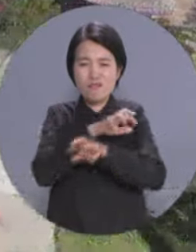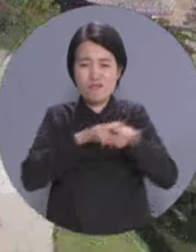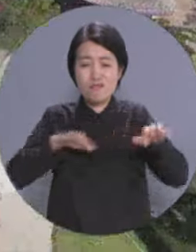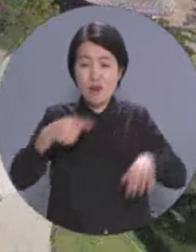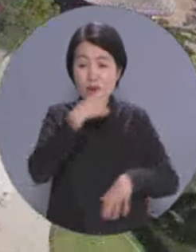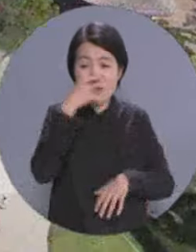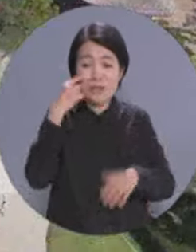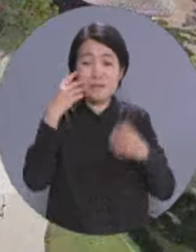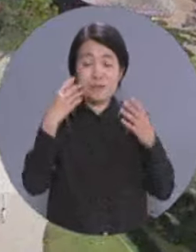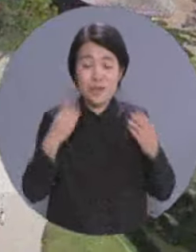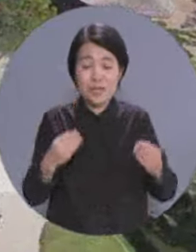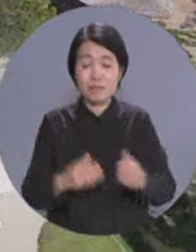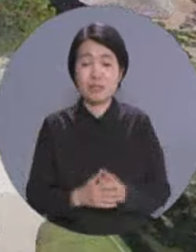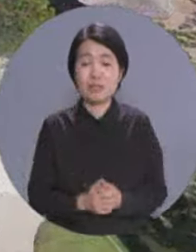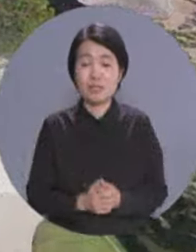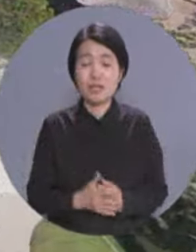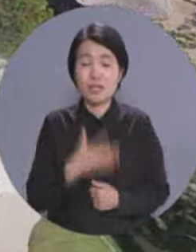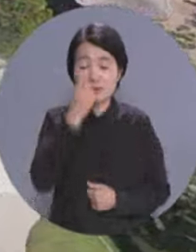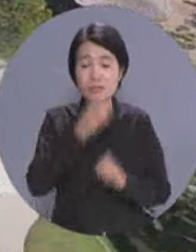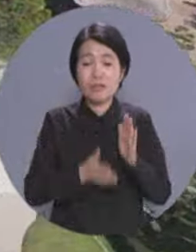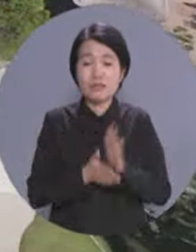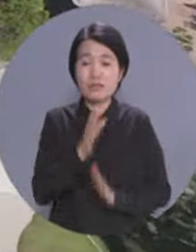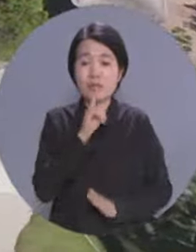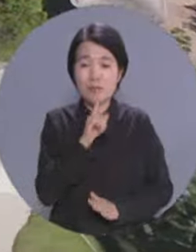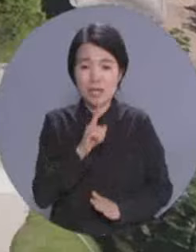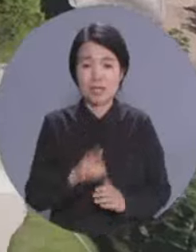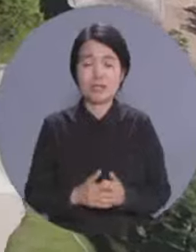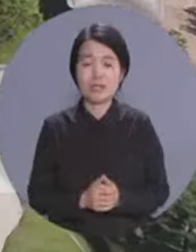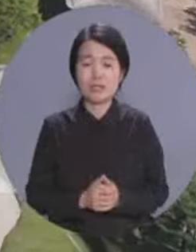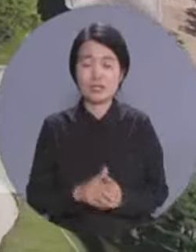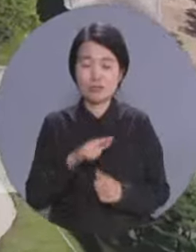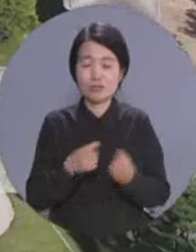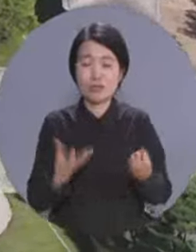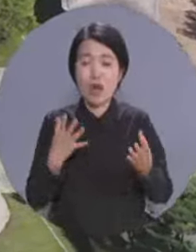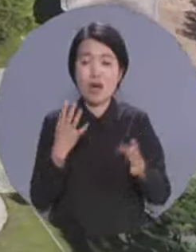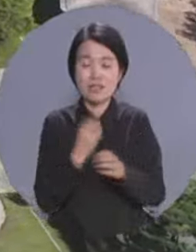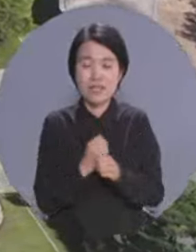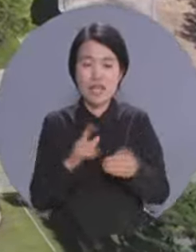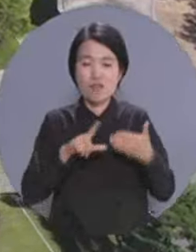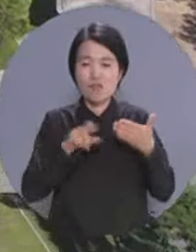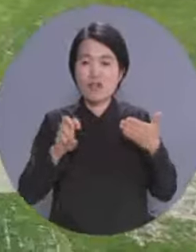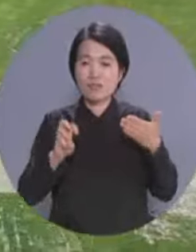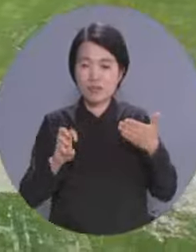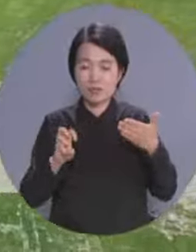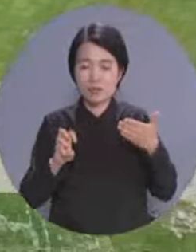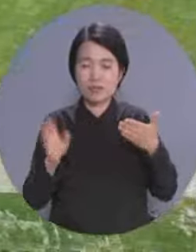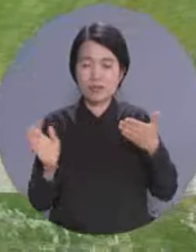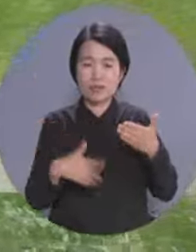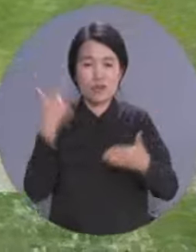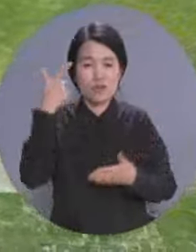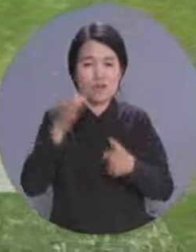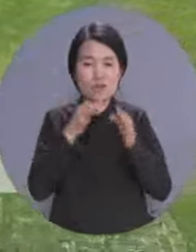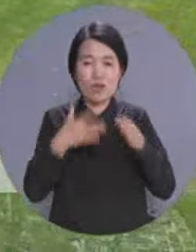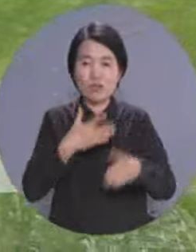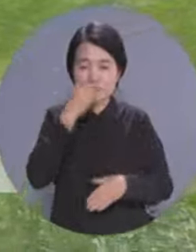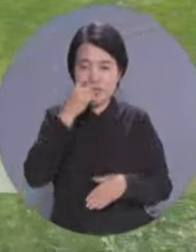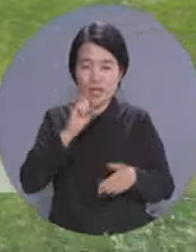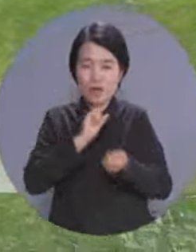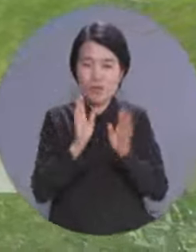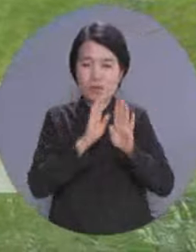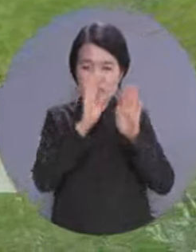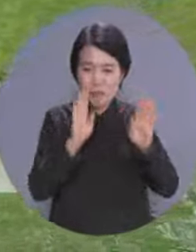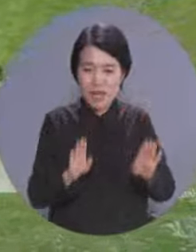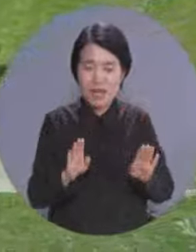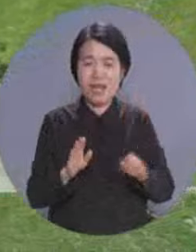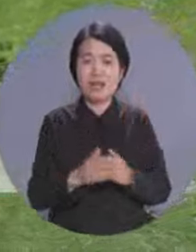것으로 나타났습니다 순천시에 따르면 추석 연휴 기간이었던 지난달 30일부터 6일 동안 순천만 국제정원